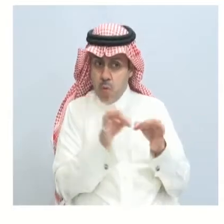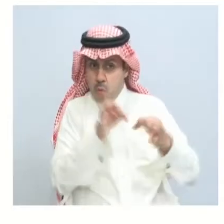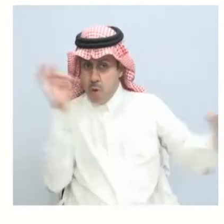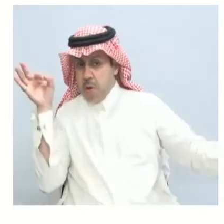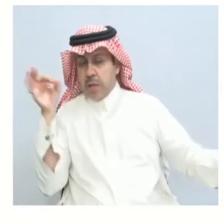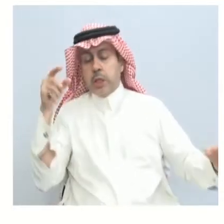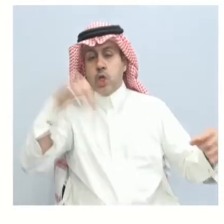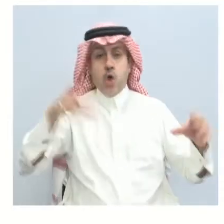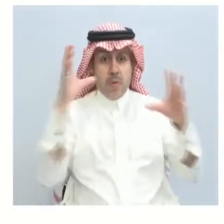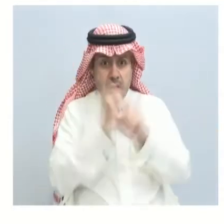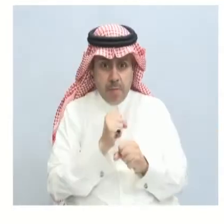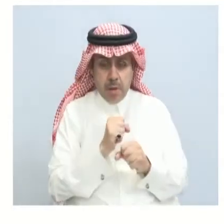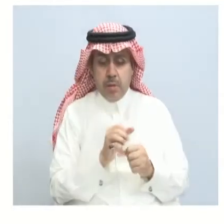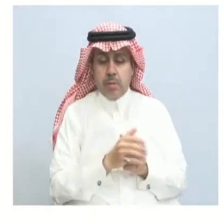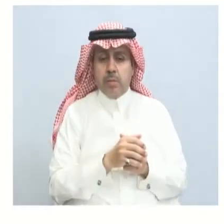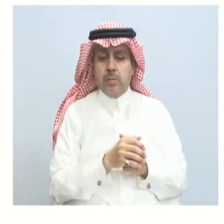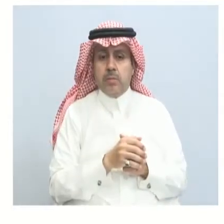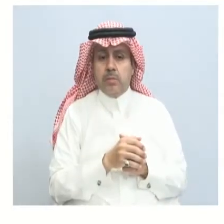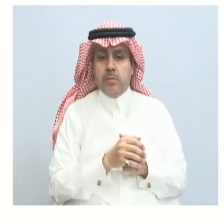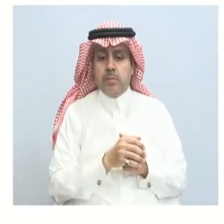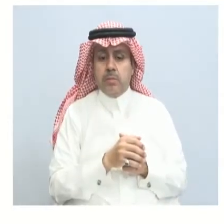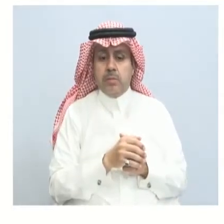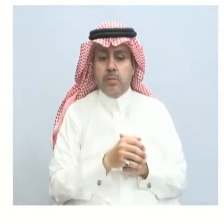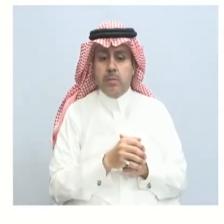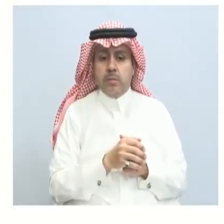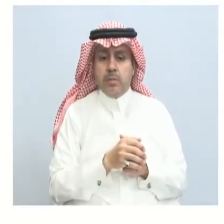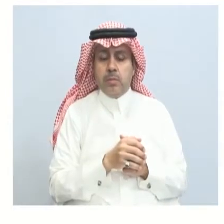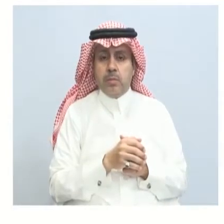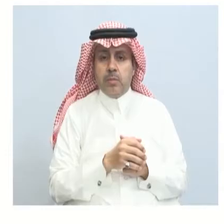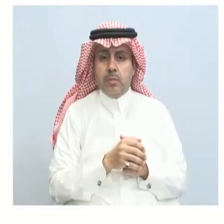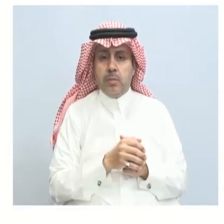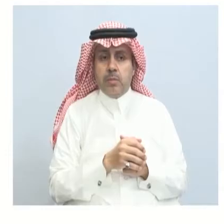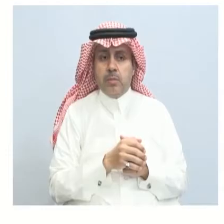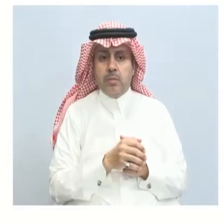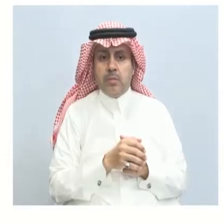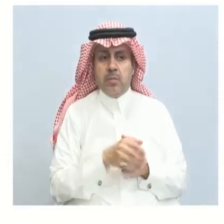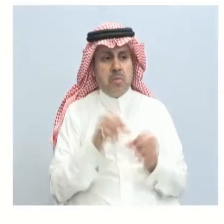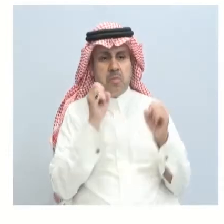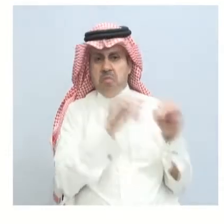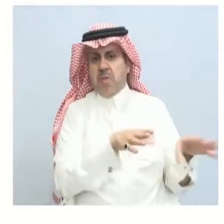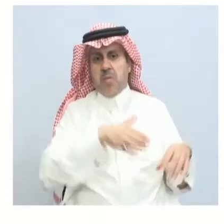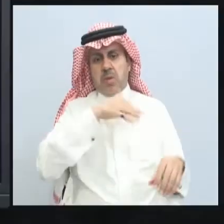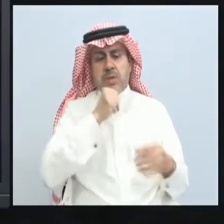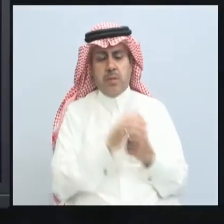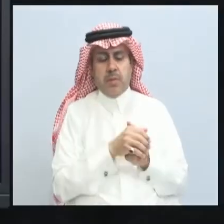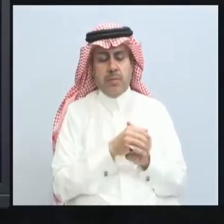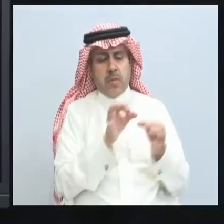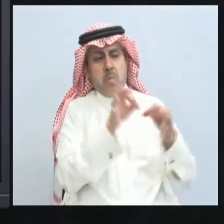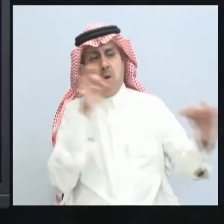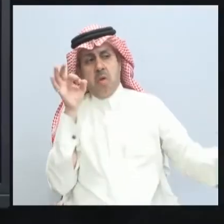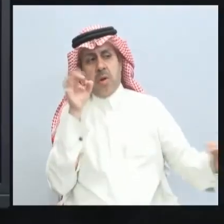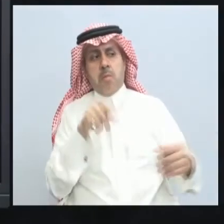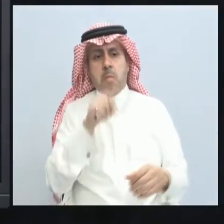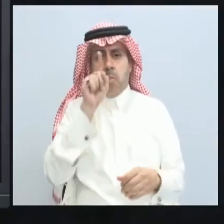عكس ما سبق ما من هم هؤلاء الذين حق حق على النبي صلى الله عليه وسلم ان